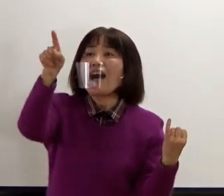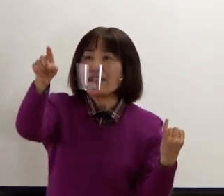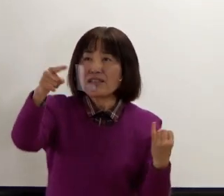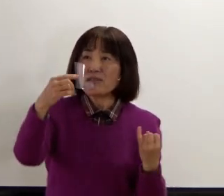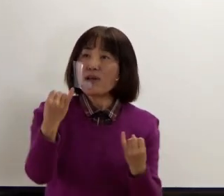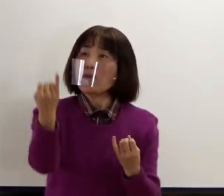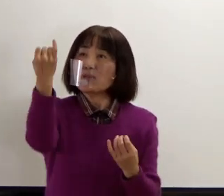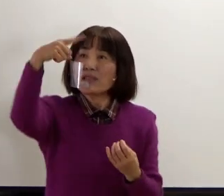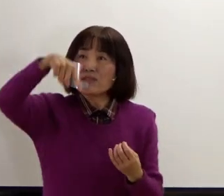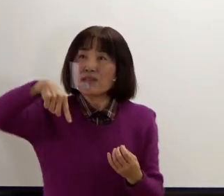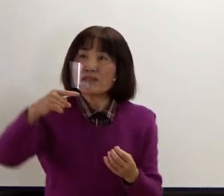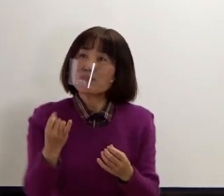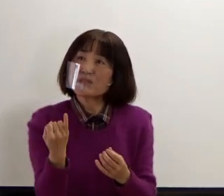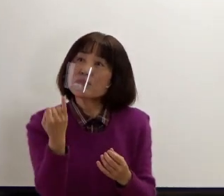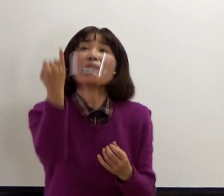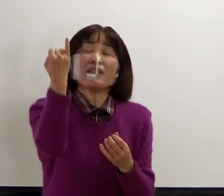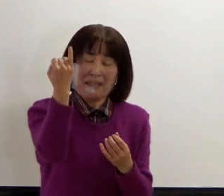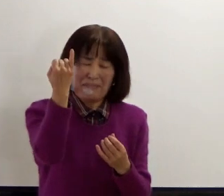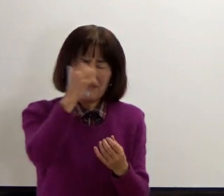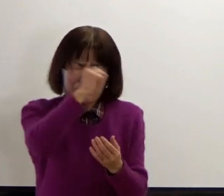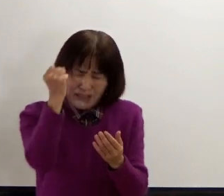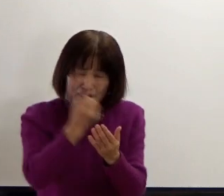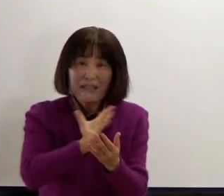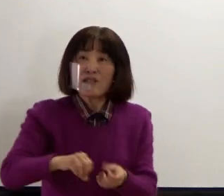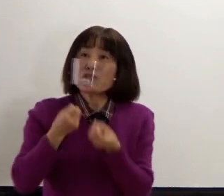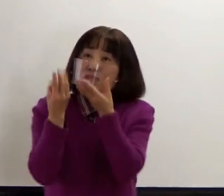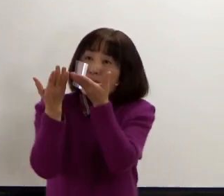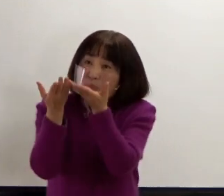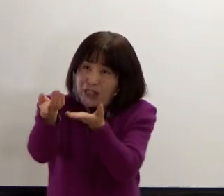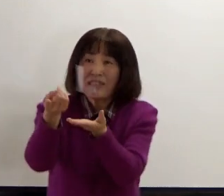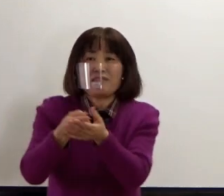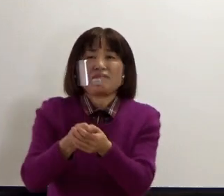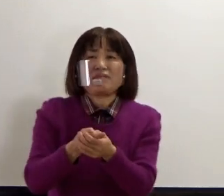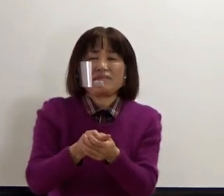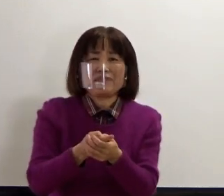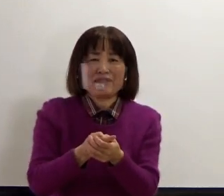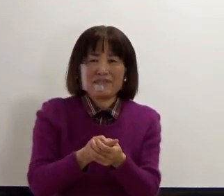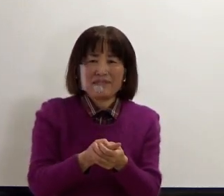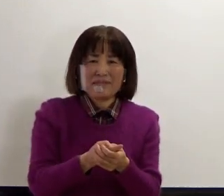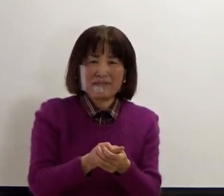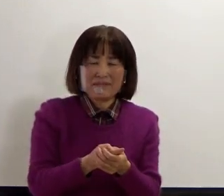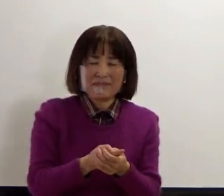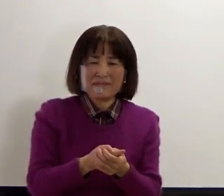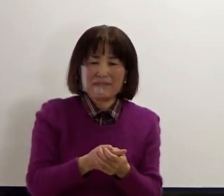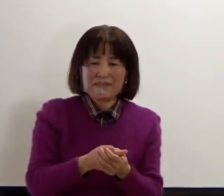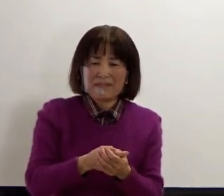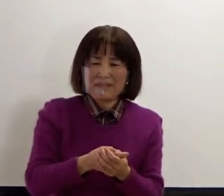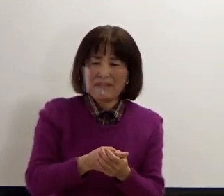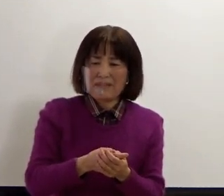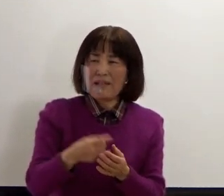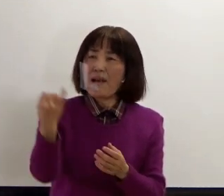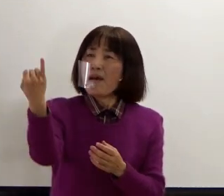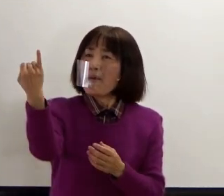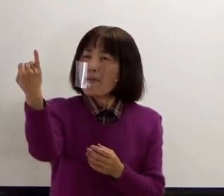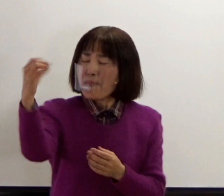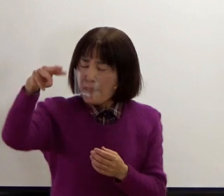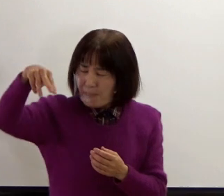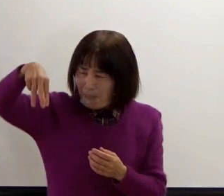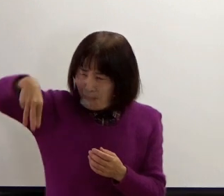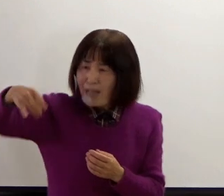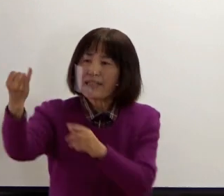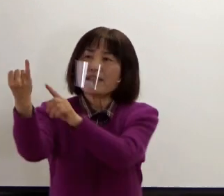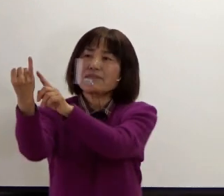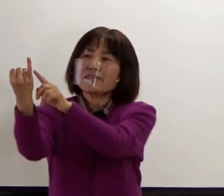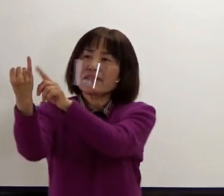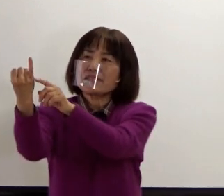。エリサベトもこの聖霊によってマリアの中に子供が与えられたということを知ったのか、あるいはマ